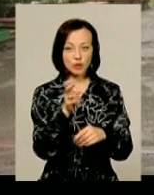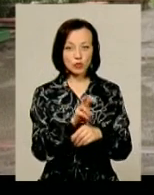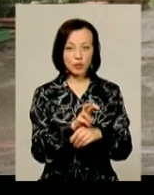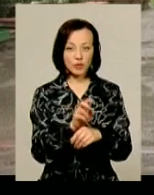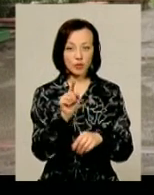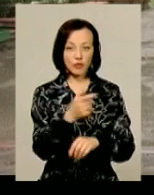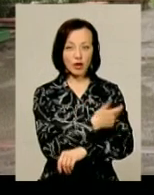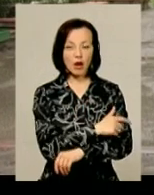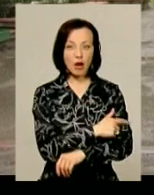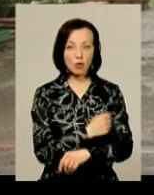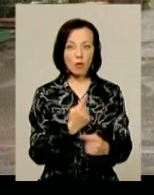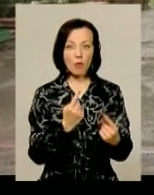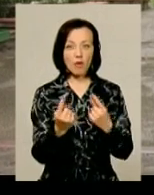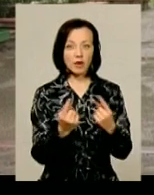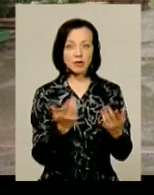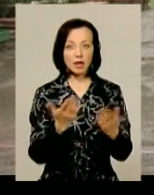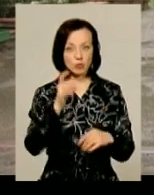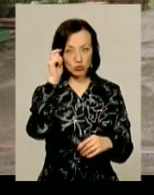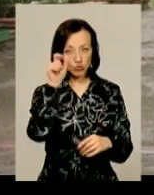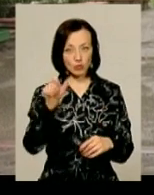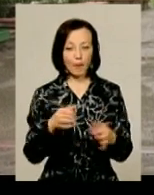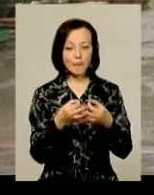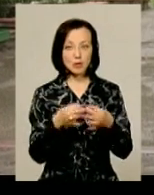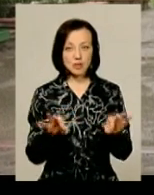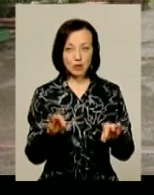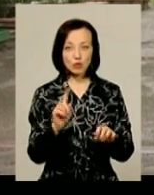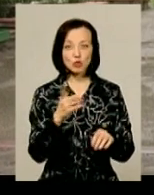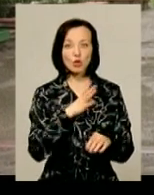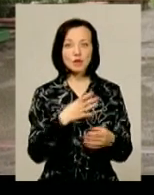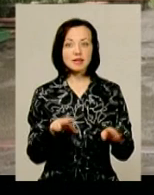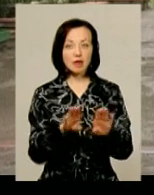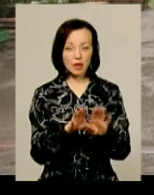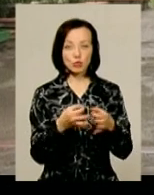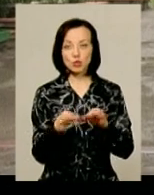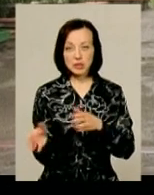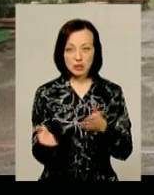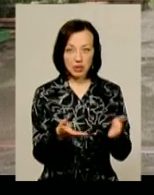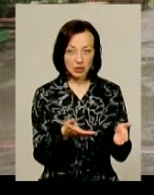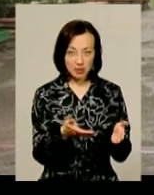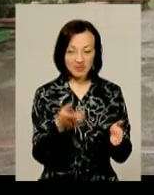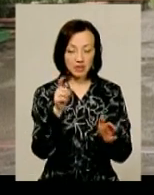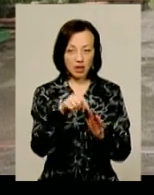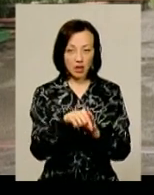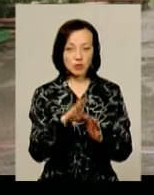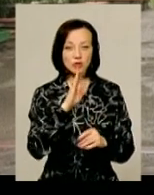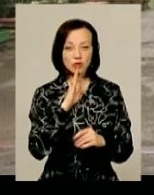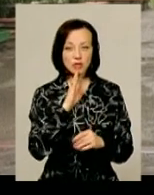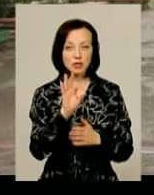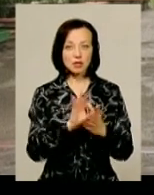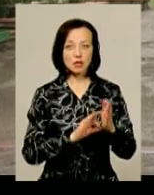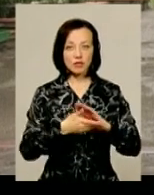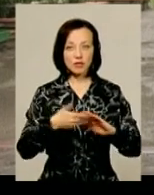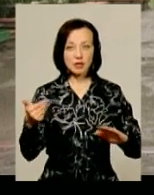лікарню, поговорив з якимось чоловіком, його пустили, бо лікарня була закрита. Його пустили всередину, дівчата одразу